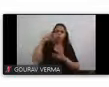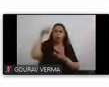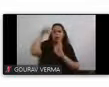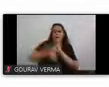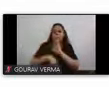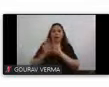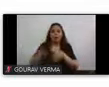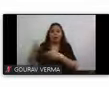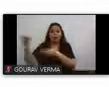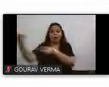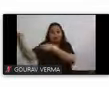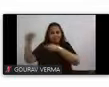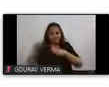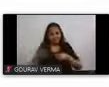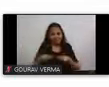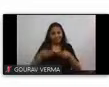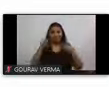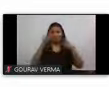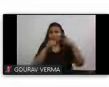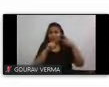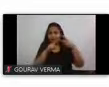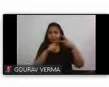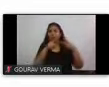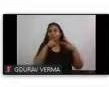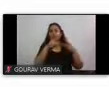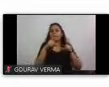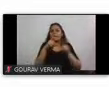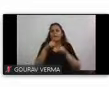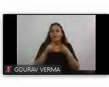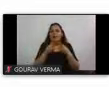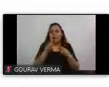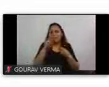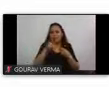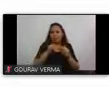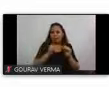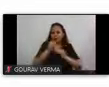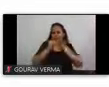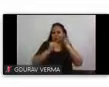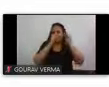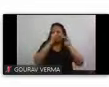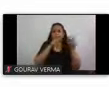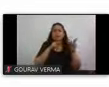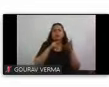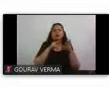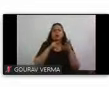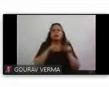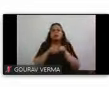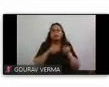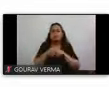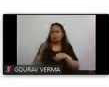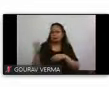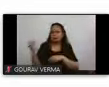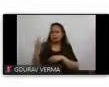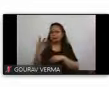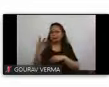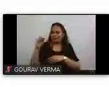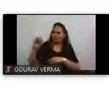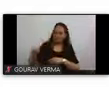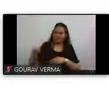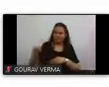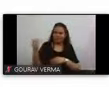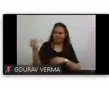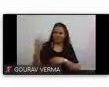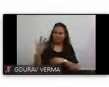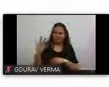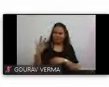जो child का developmental milestone है, क्या बच्चा जो महीने में, 5 महीने में करना है वो किया है, ये सब information